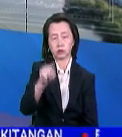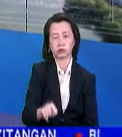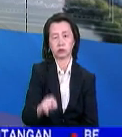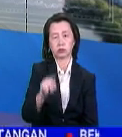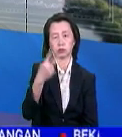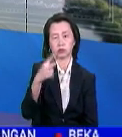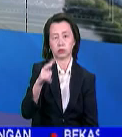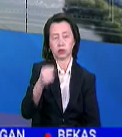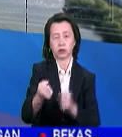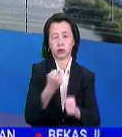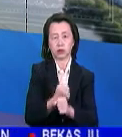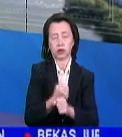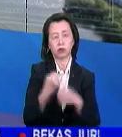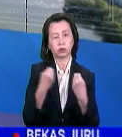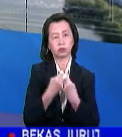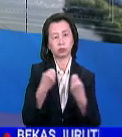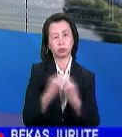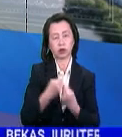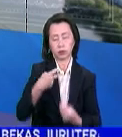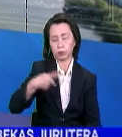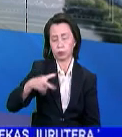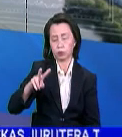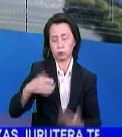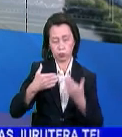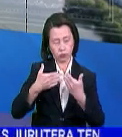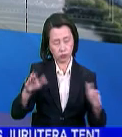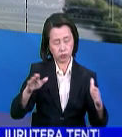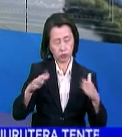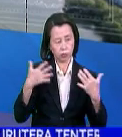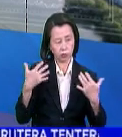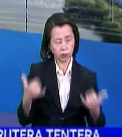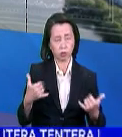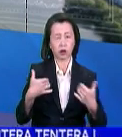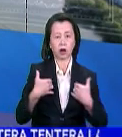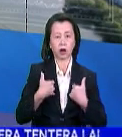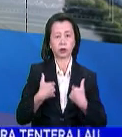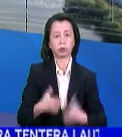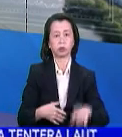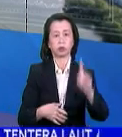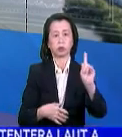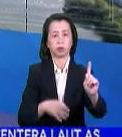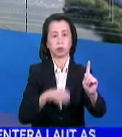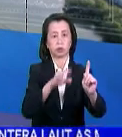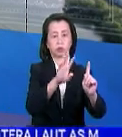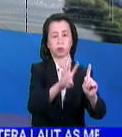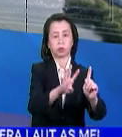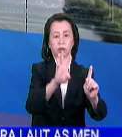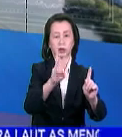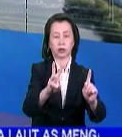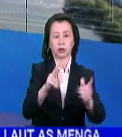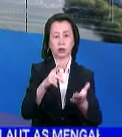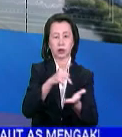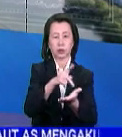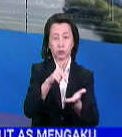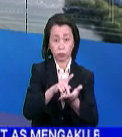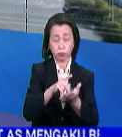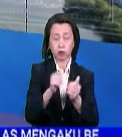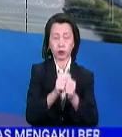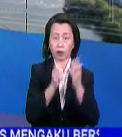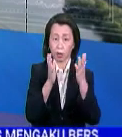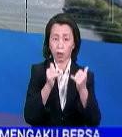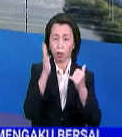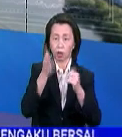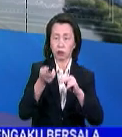bawah 12 tahun jumlah PBB yang dibuka setakat ini adalah sebanyak 146 pusat dengan